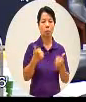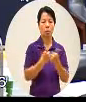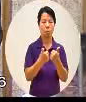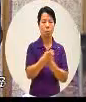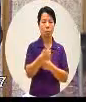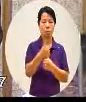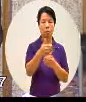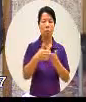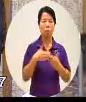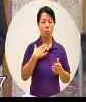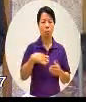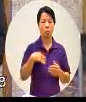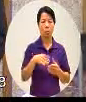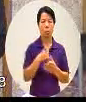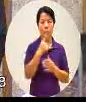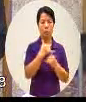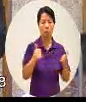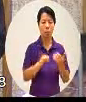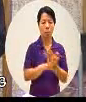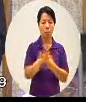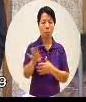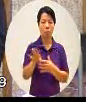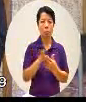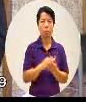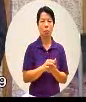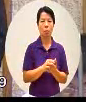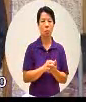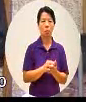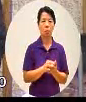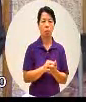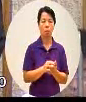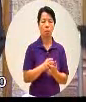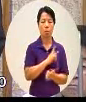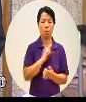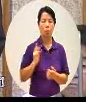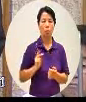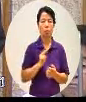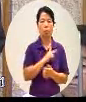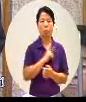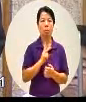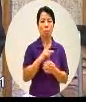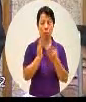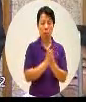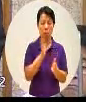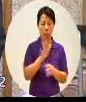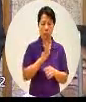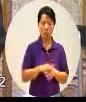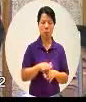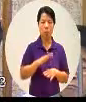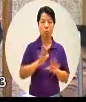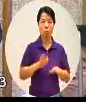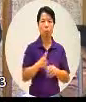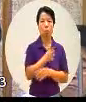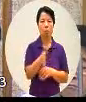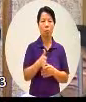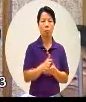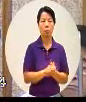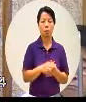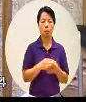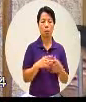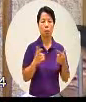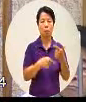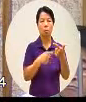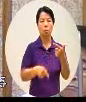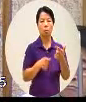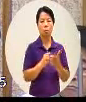解是迄、那个，咱另外有三个兼。 不是不是，我现在先问你一项，一码归一码。你这六位顾问是